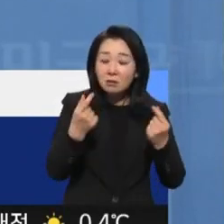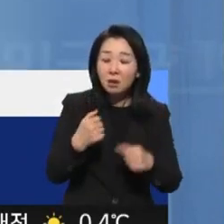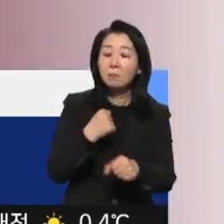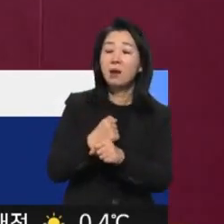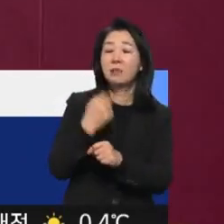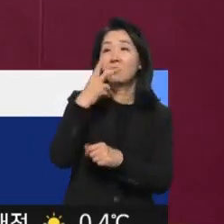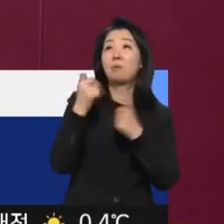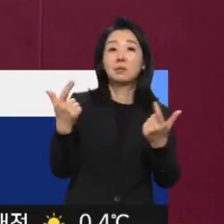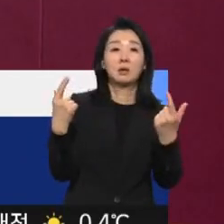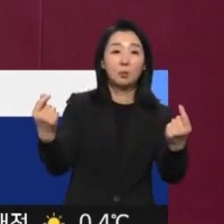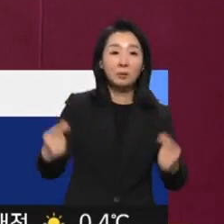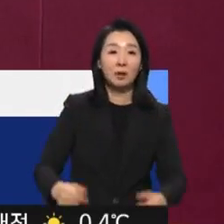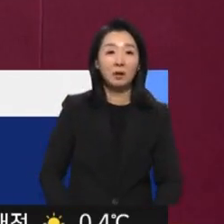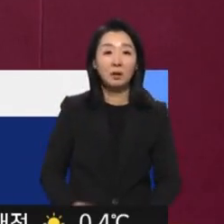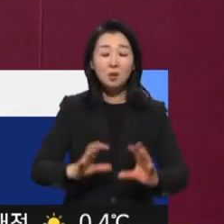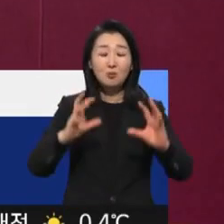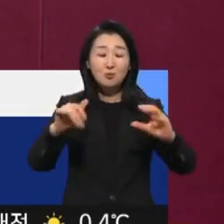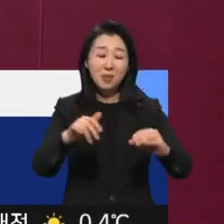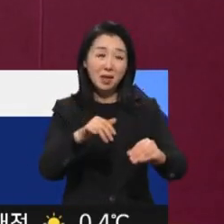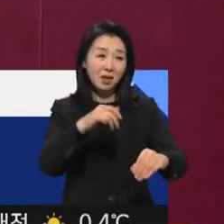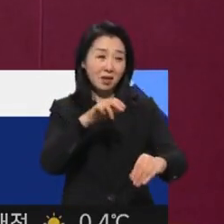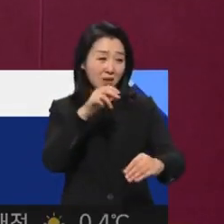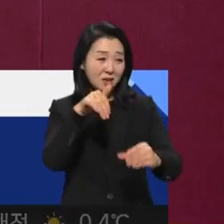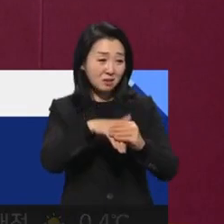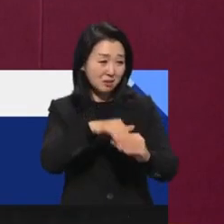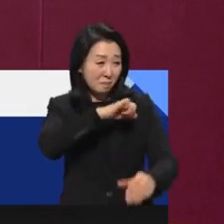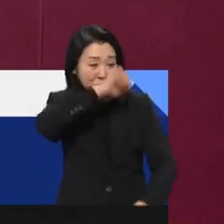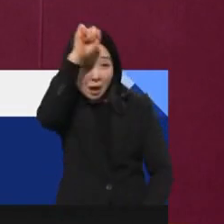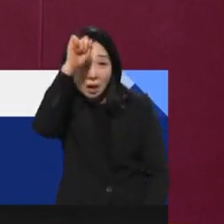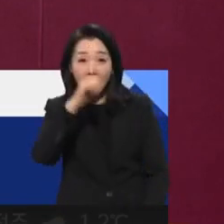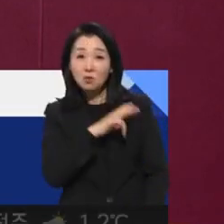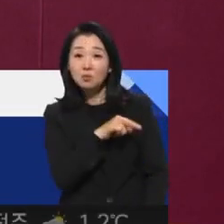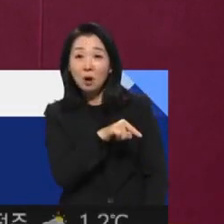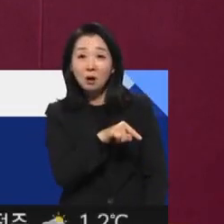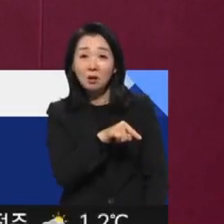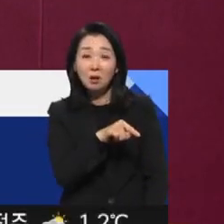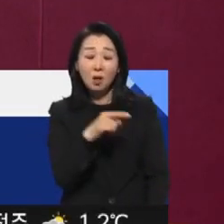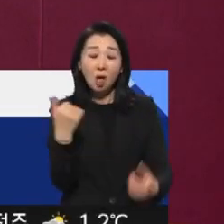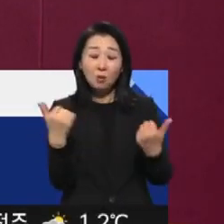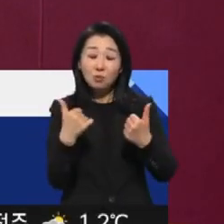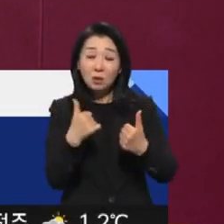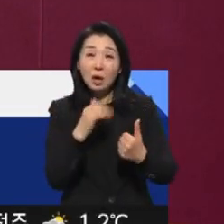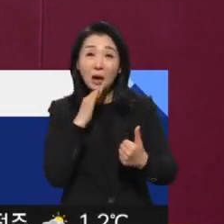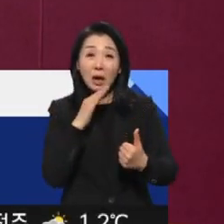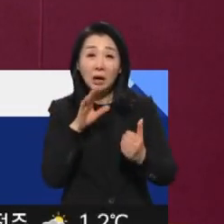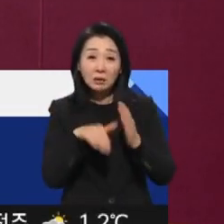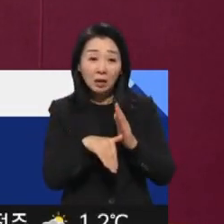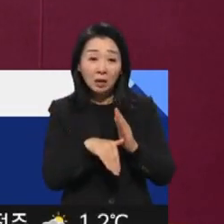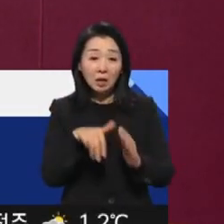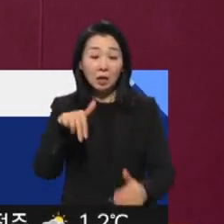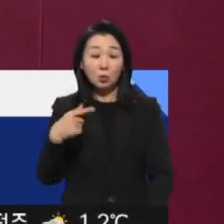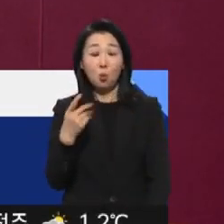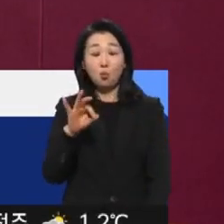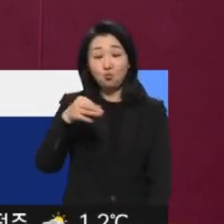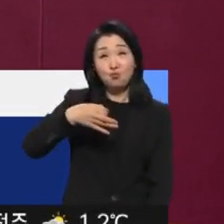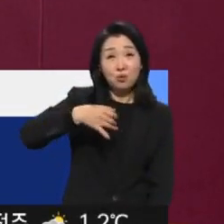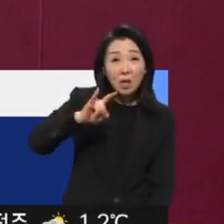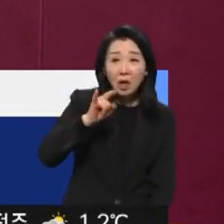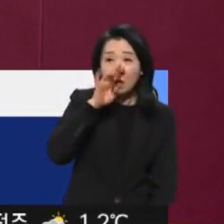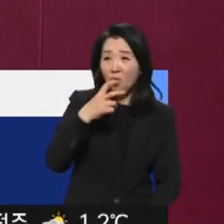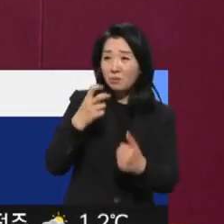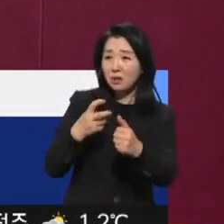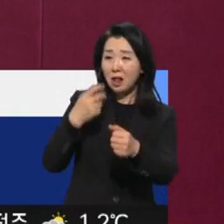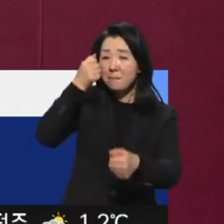듯합니다. 국민에 의해 직접 선출된 동료 의원이 계신 국회 본청 안에서 본 의원이 검찰로부터 당하고 있는 이 참을 수